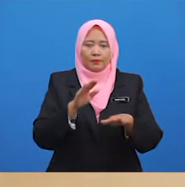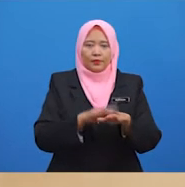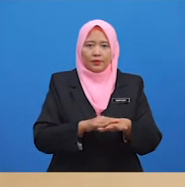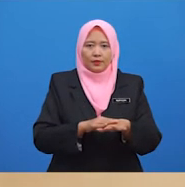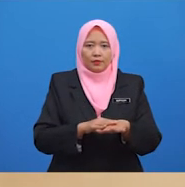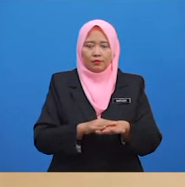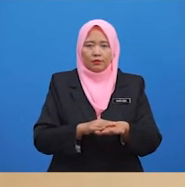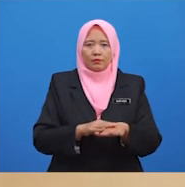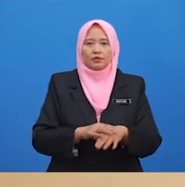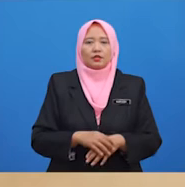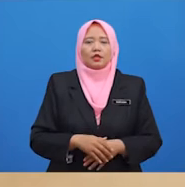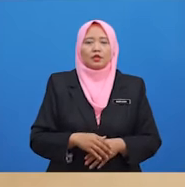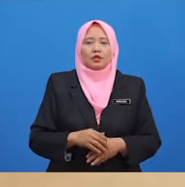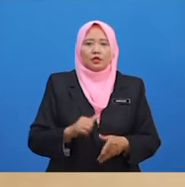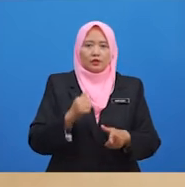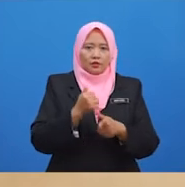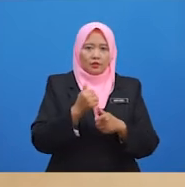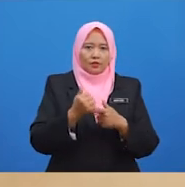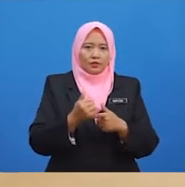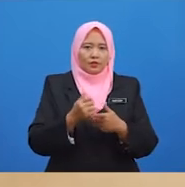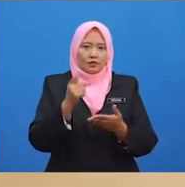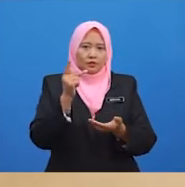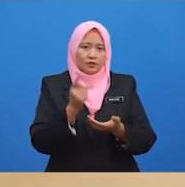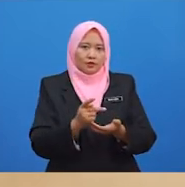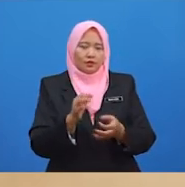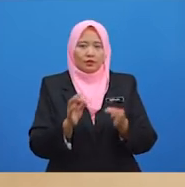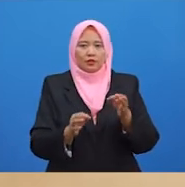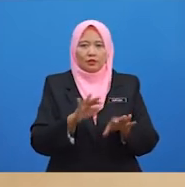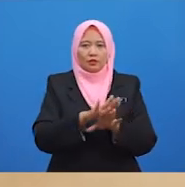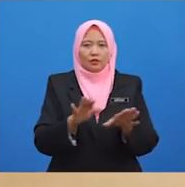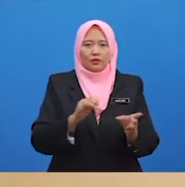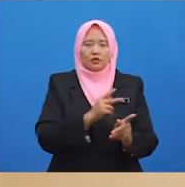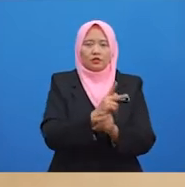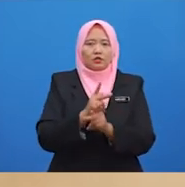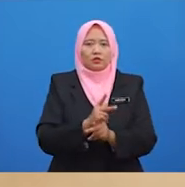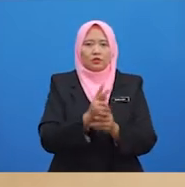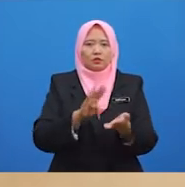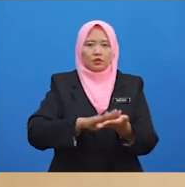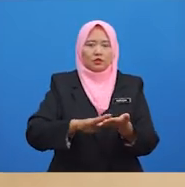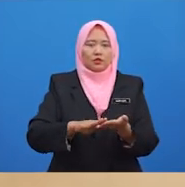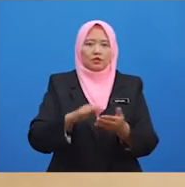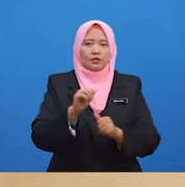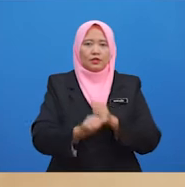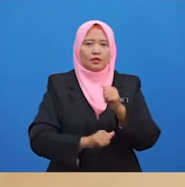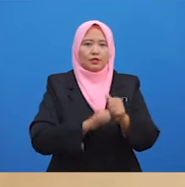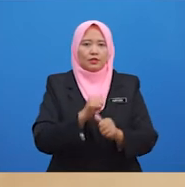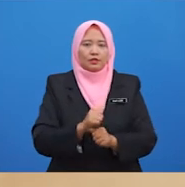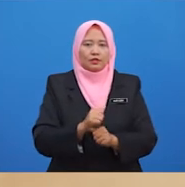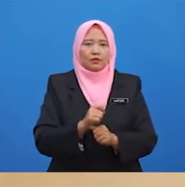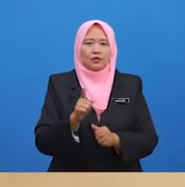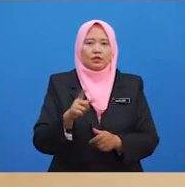pada pendapat saya, antara kesan jika kita tidak menjaga kebersihan alam semula jadi